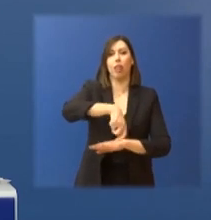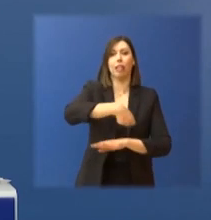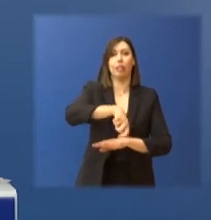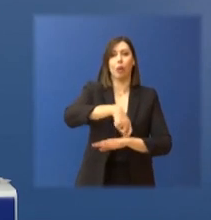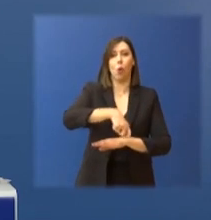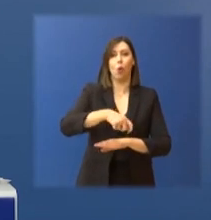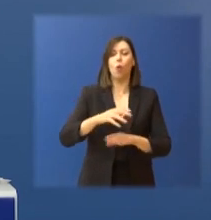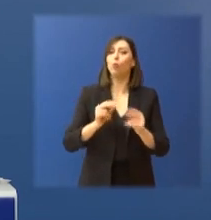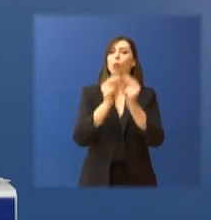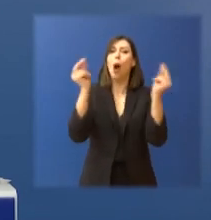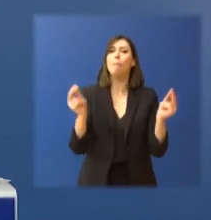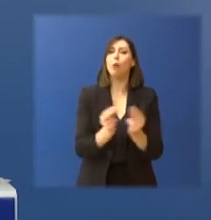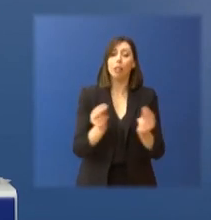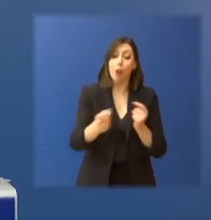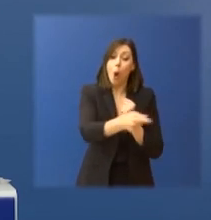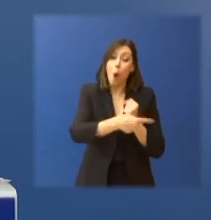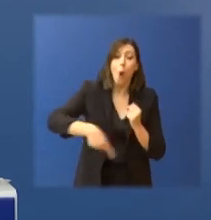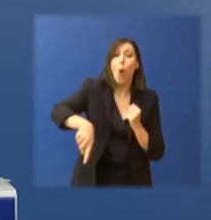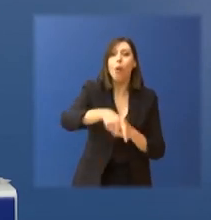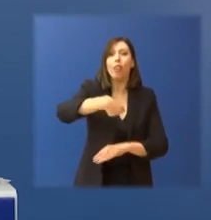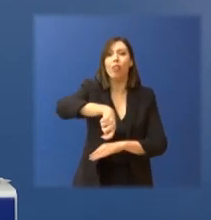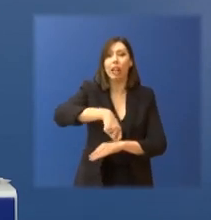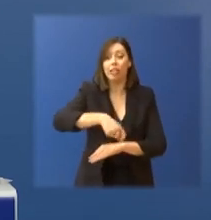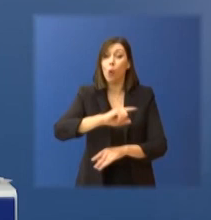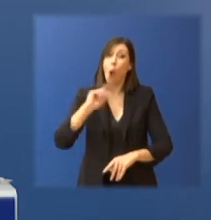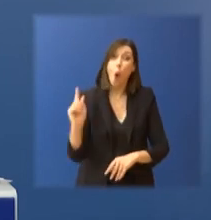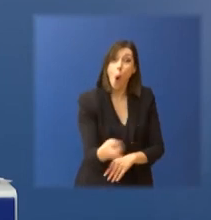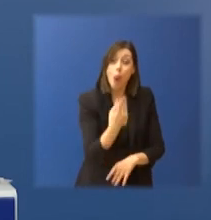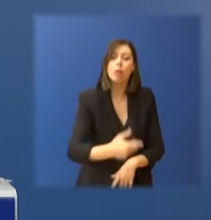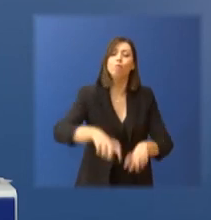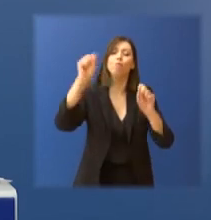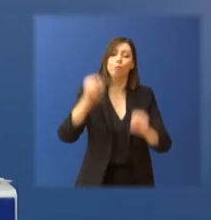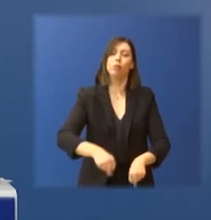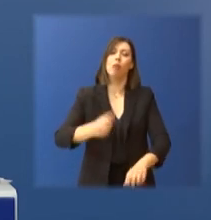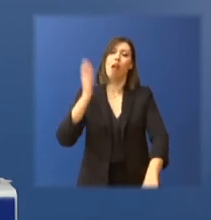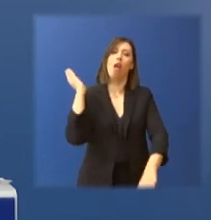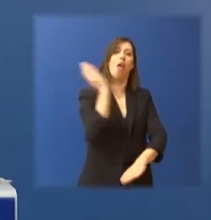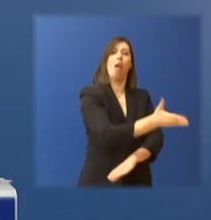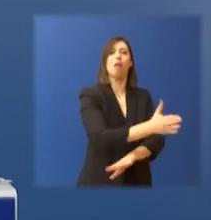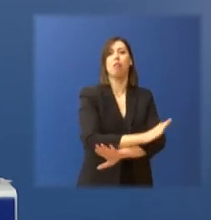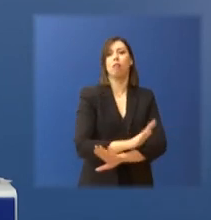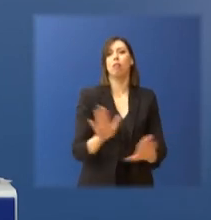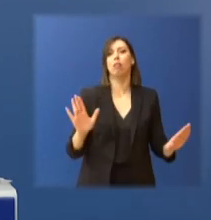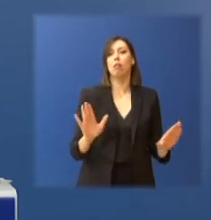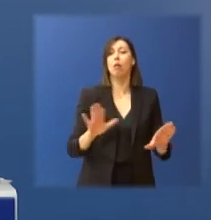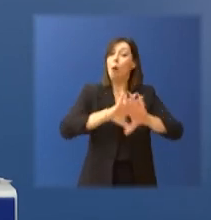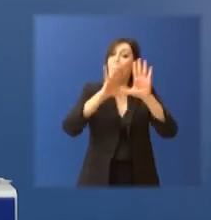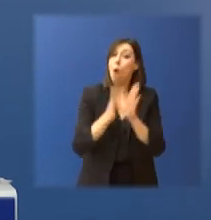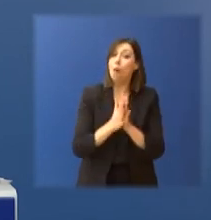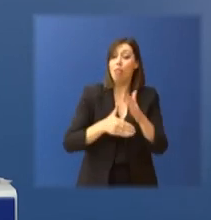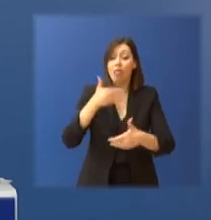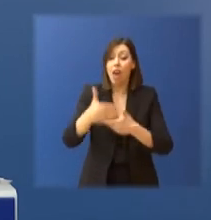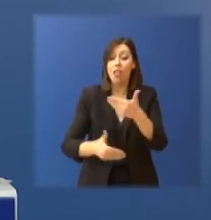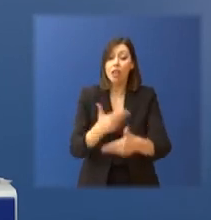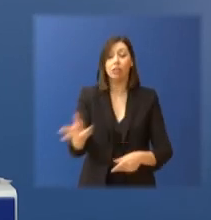σε ομόφωνη, επαναλαμβάνω, απόφαση του ειδικού δικαστηρίου. Κρίθηκε ένοχος μέσα από θεσμικές και νόμιμες